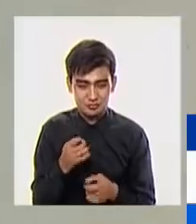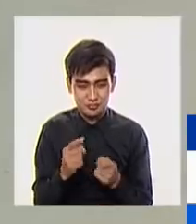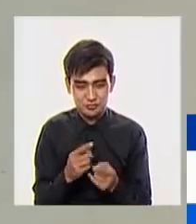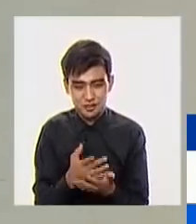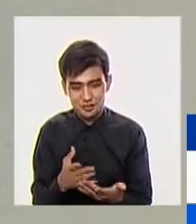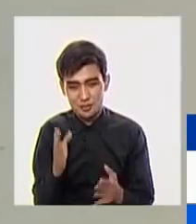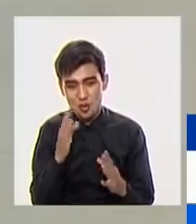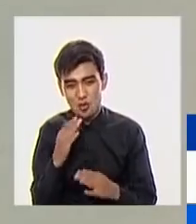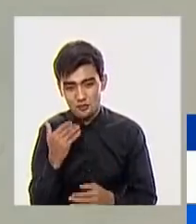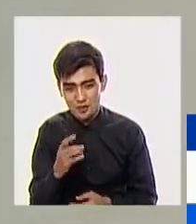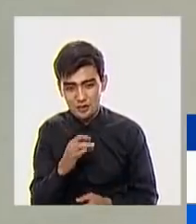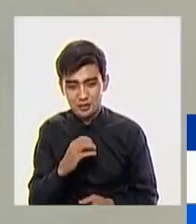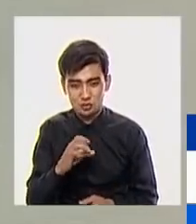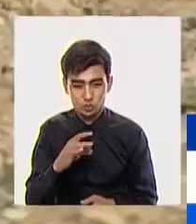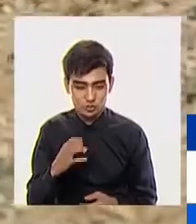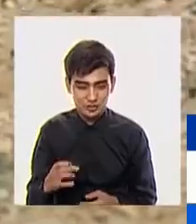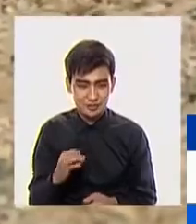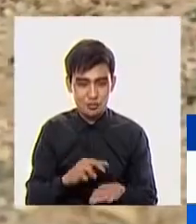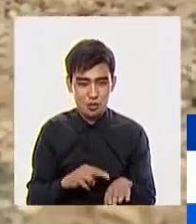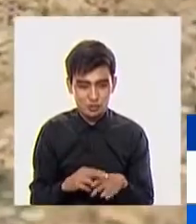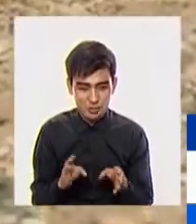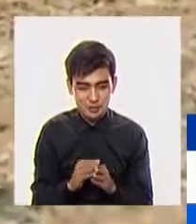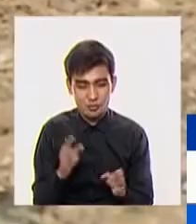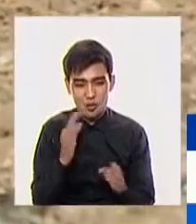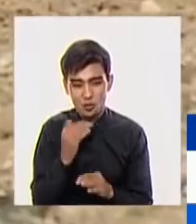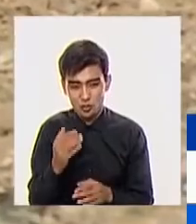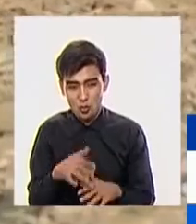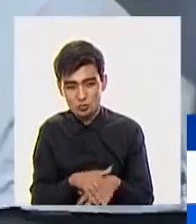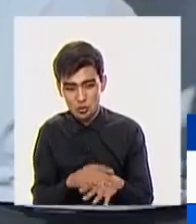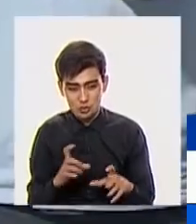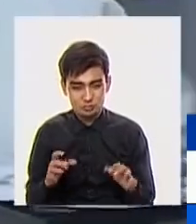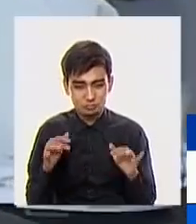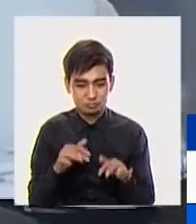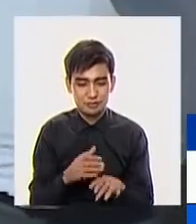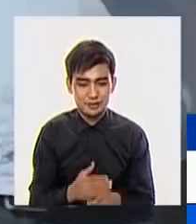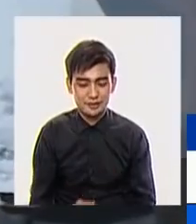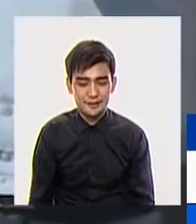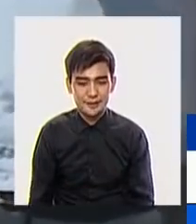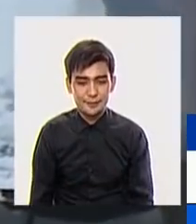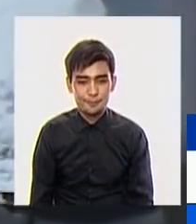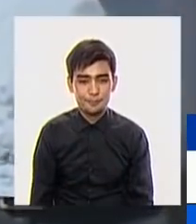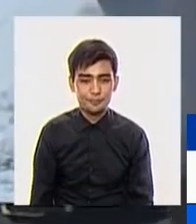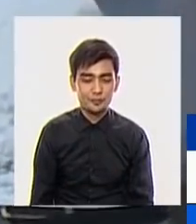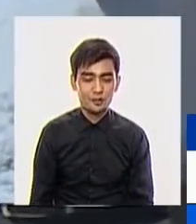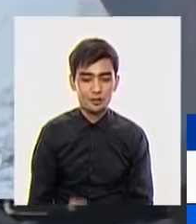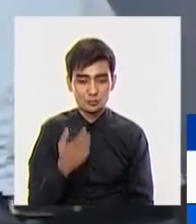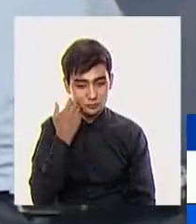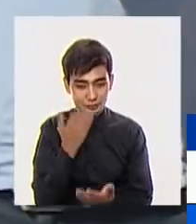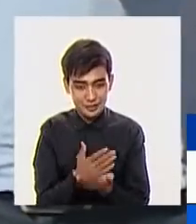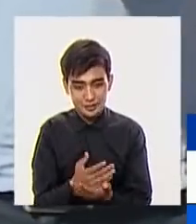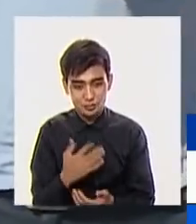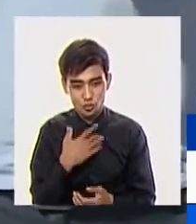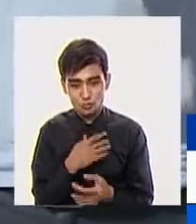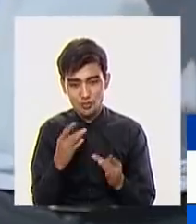Управления экологии и природных ресурсов вместе с полицейскими, экологами и общественниками. Пользоваться желательно